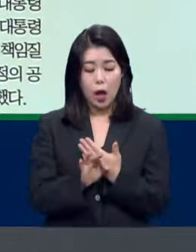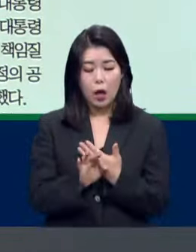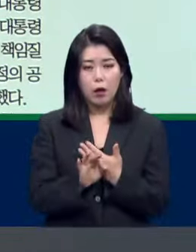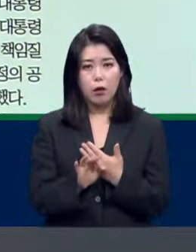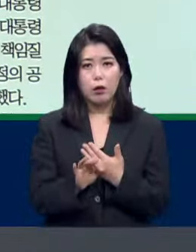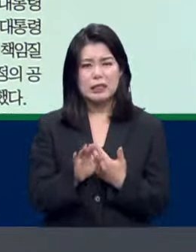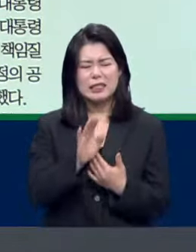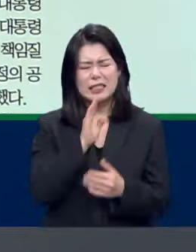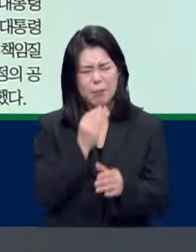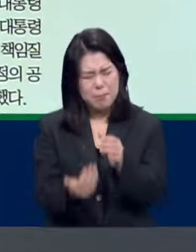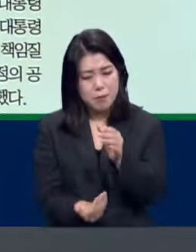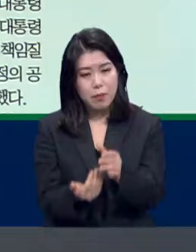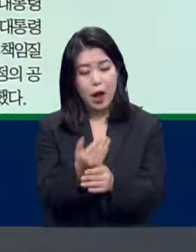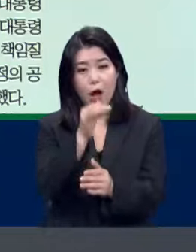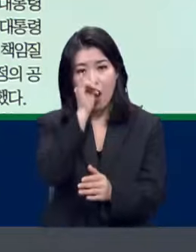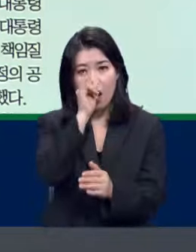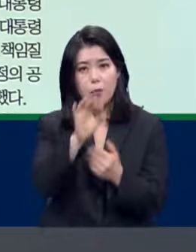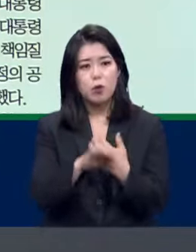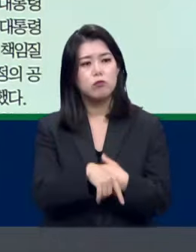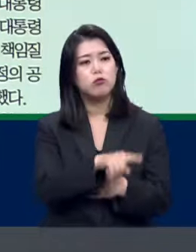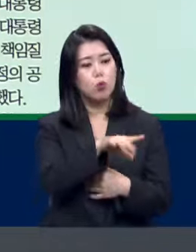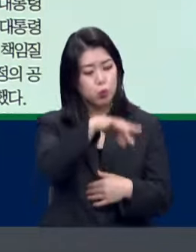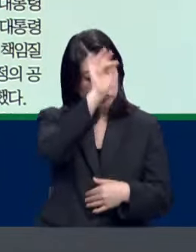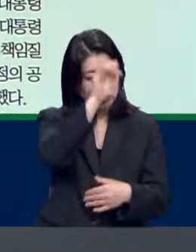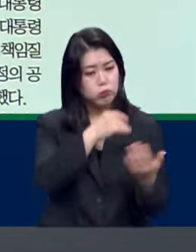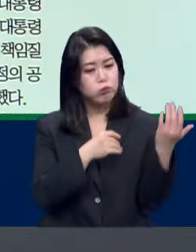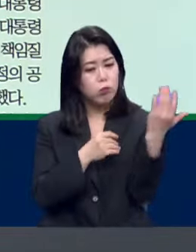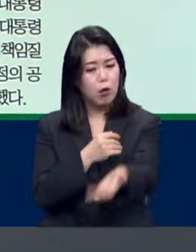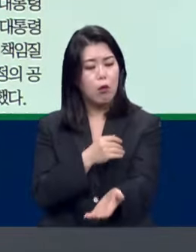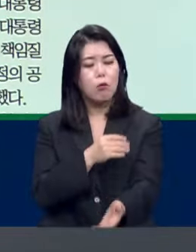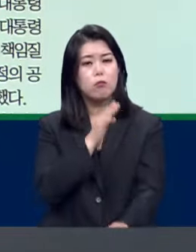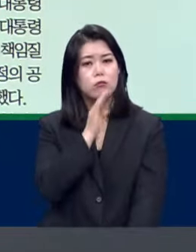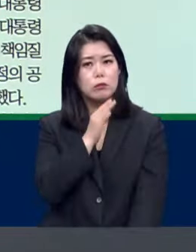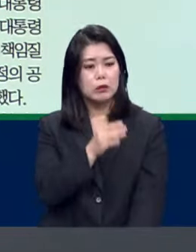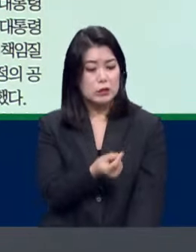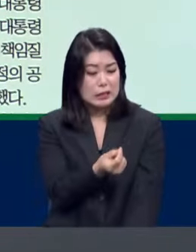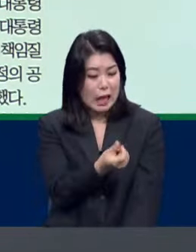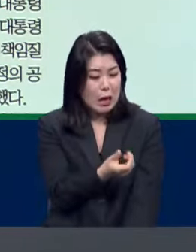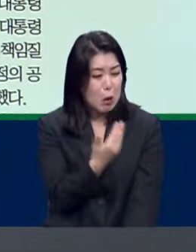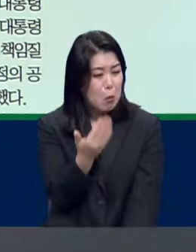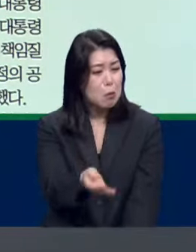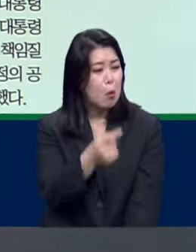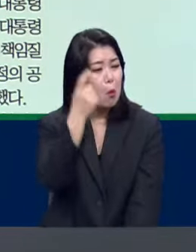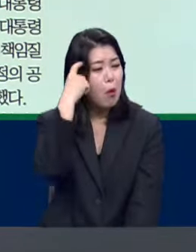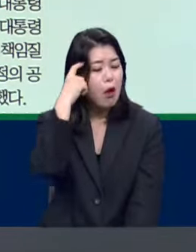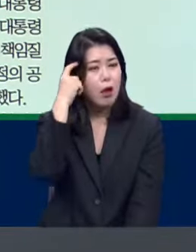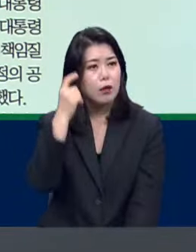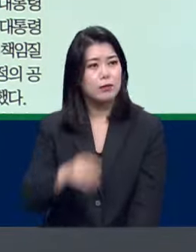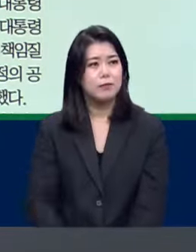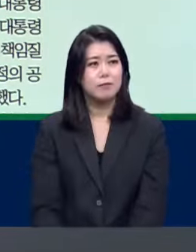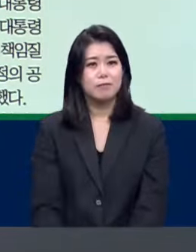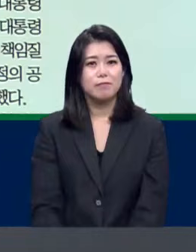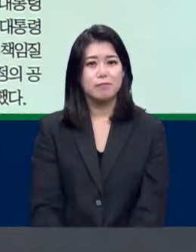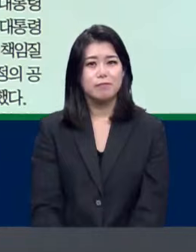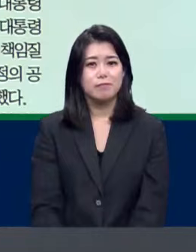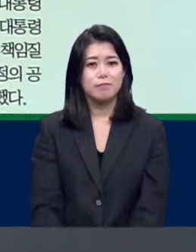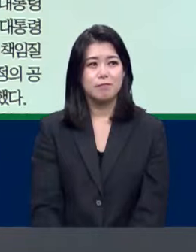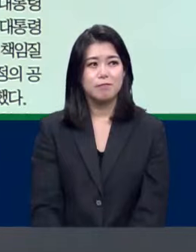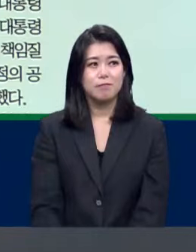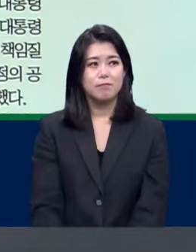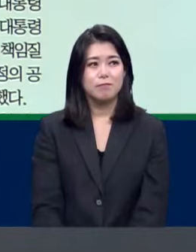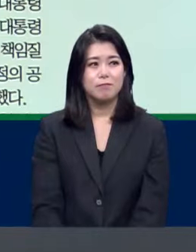진짜 큰 건이 있었으면 그거부터 내밀지 왜 왜이 작은 건부터 내미는 겁니까 그럼 별거 아니 시도